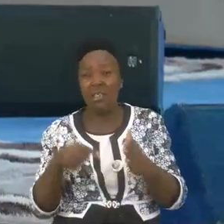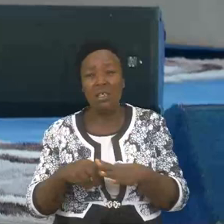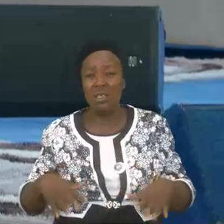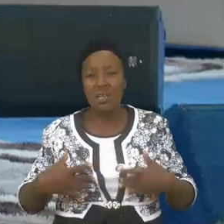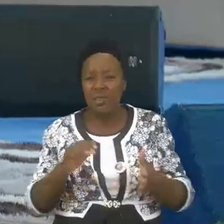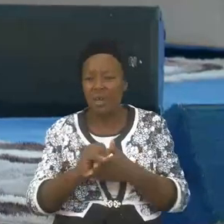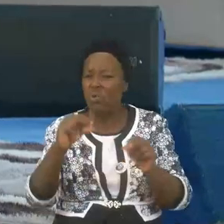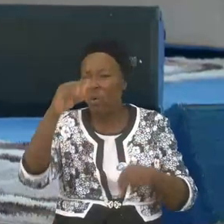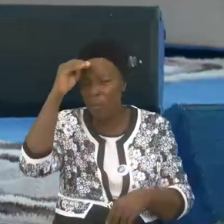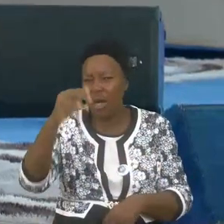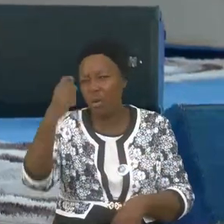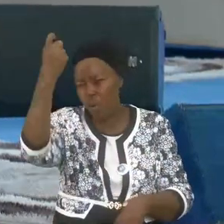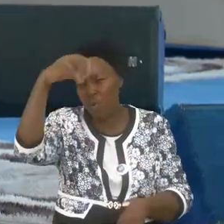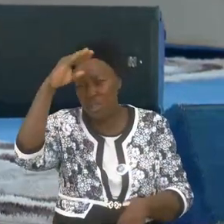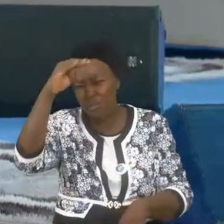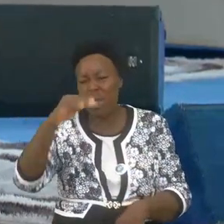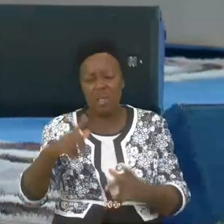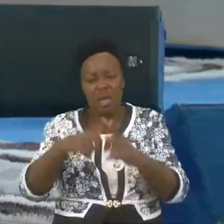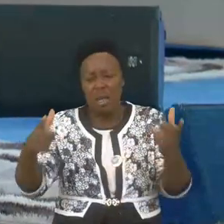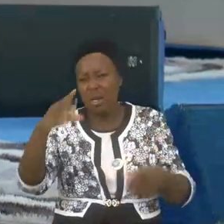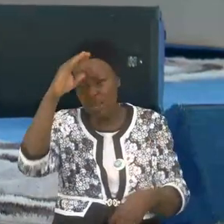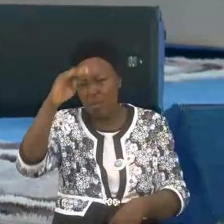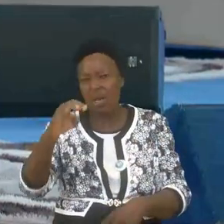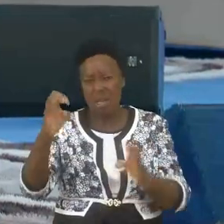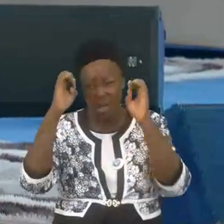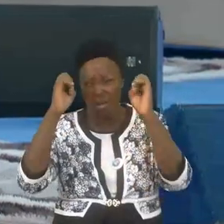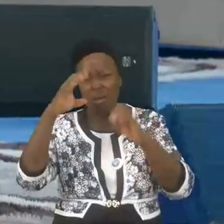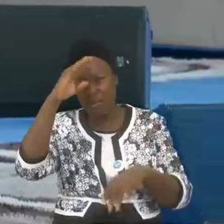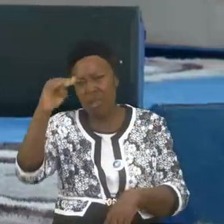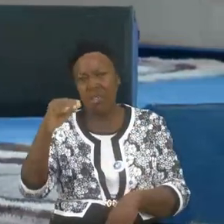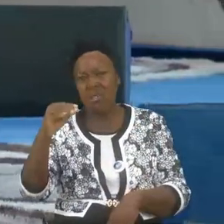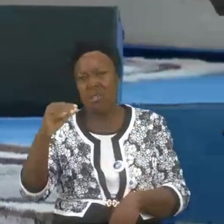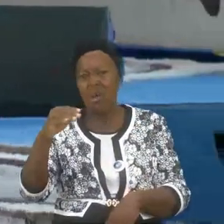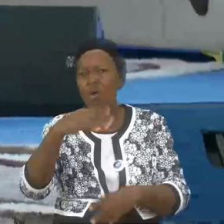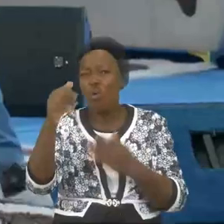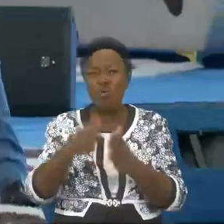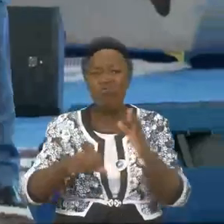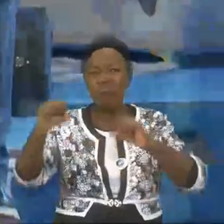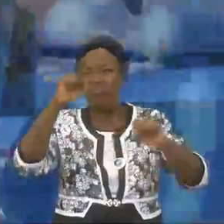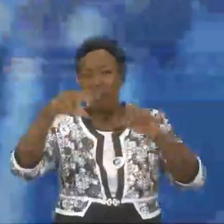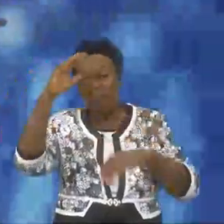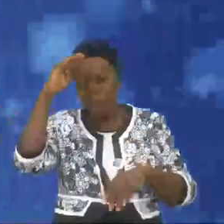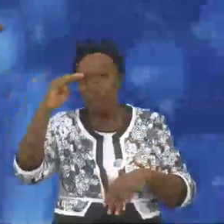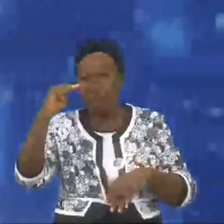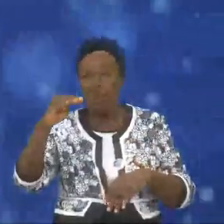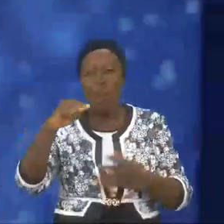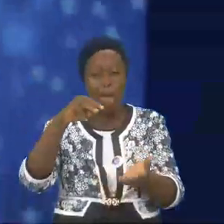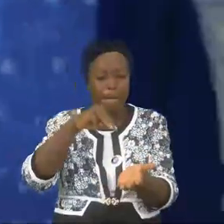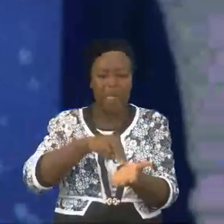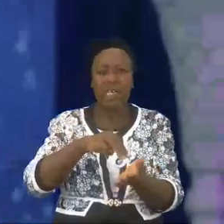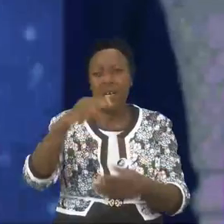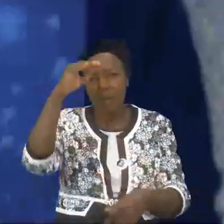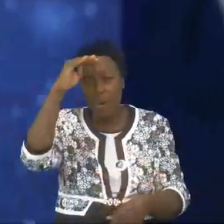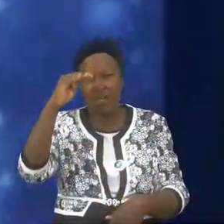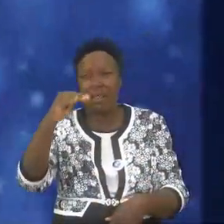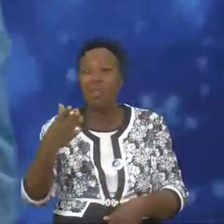homme, aucun homme sage, aucun grand homme, aucun homme lettré, aucun homme scientifique, aucun homme médical.